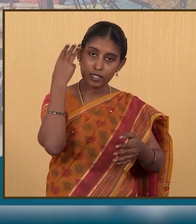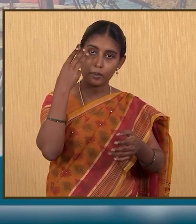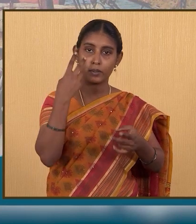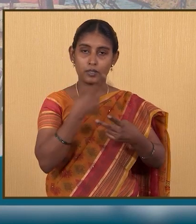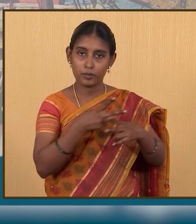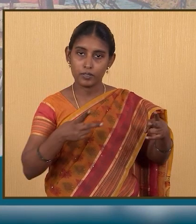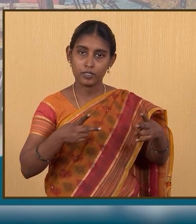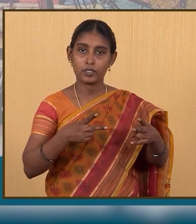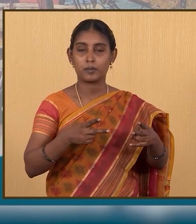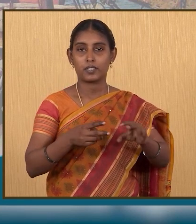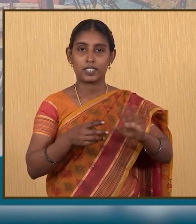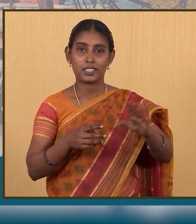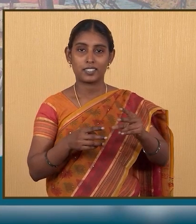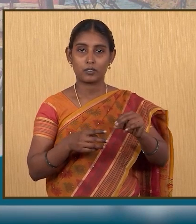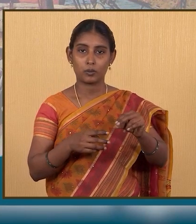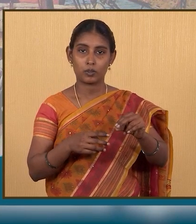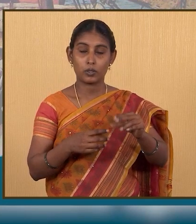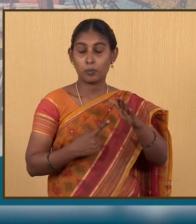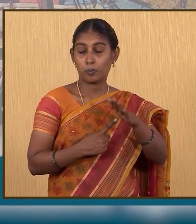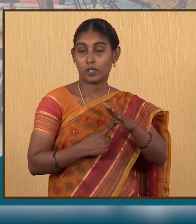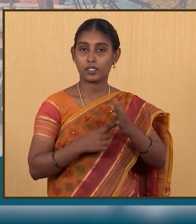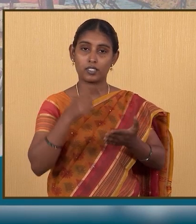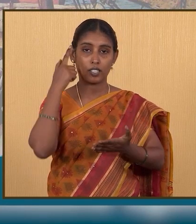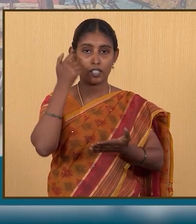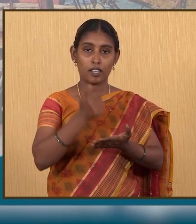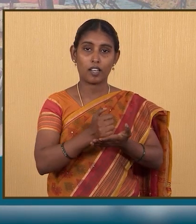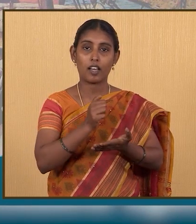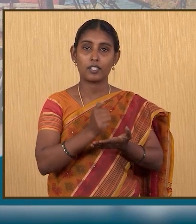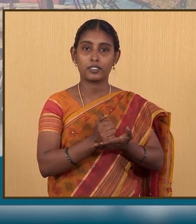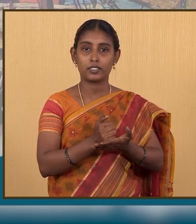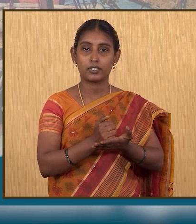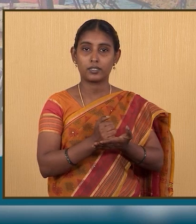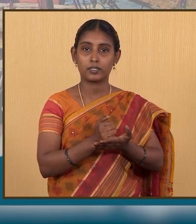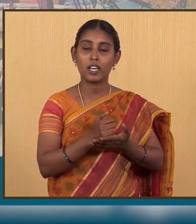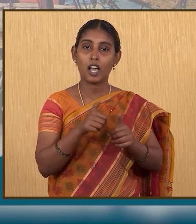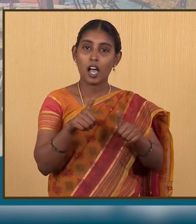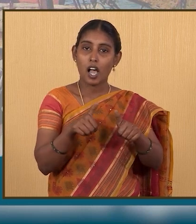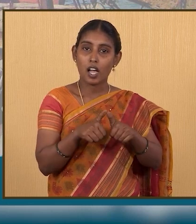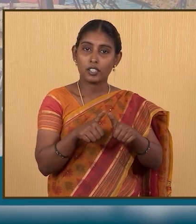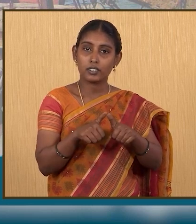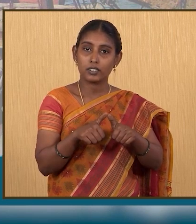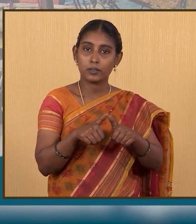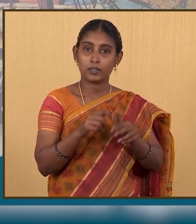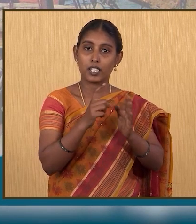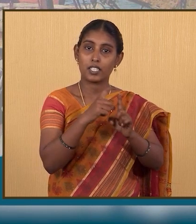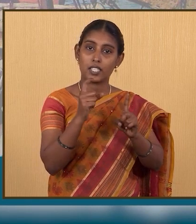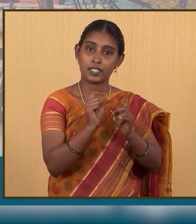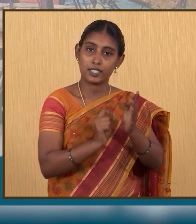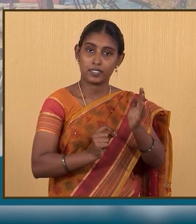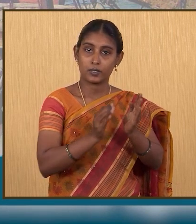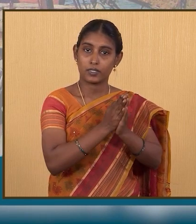சமய சார்பற்ற ஒரு முக்கியமான ஆதாரம் அப்படின்னு சொன்னோன்னா ஆனந்தரங்கமோட